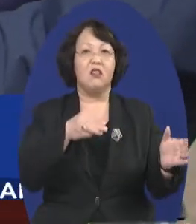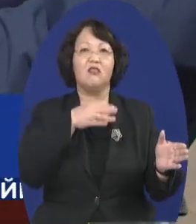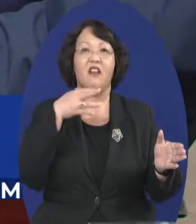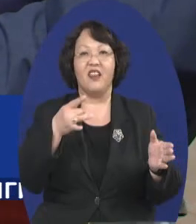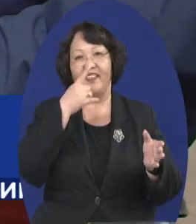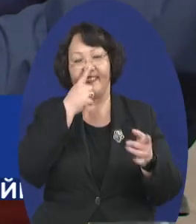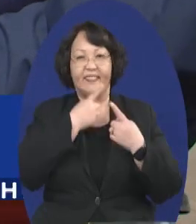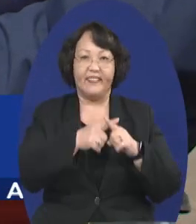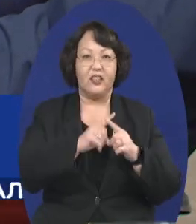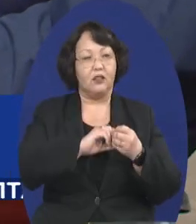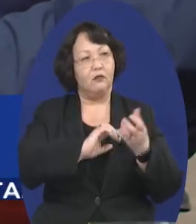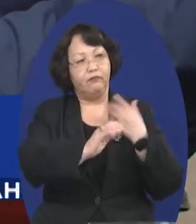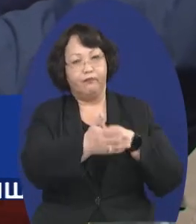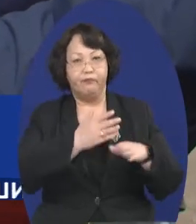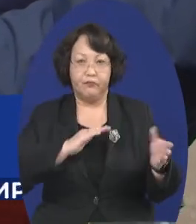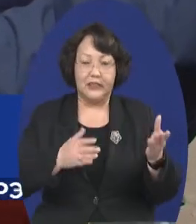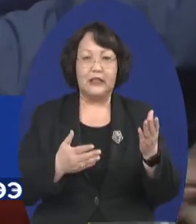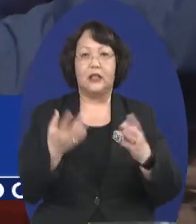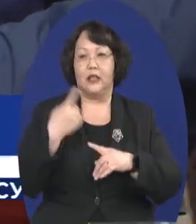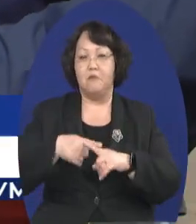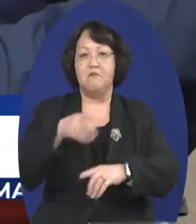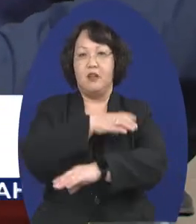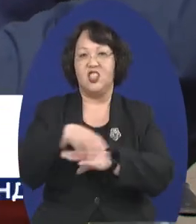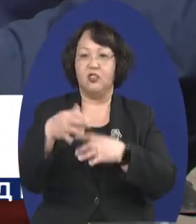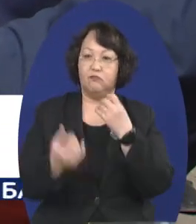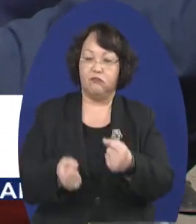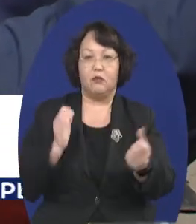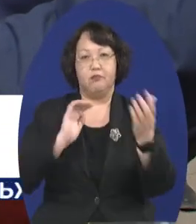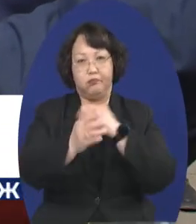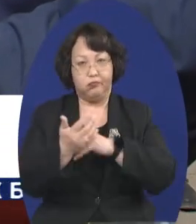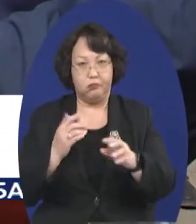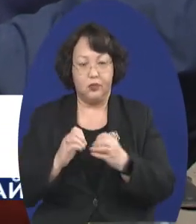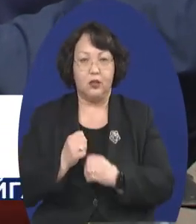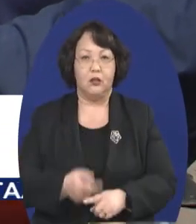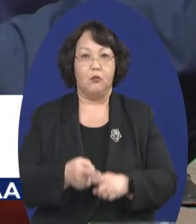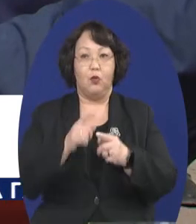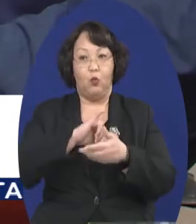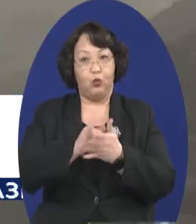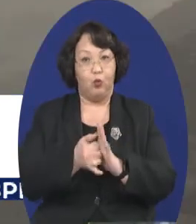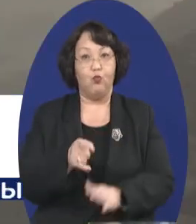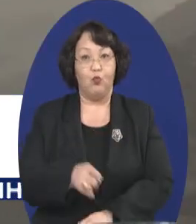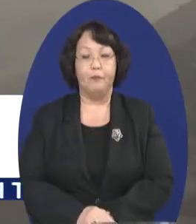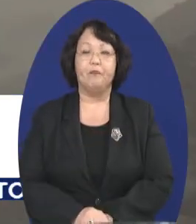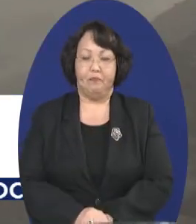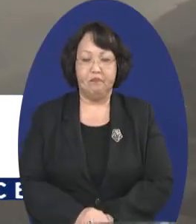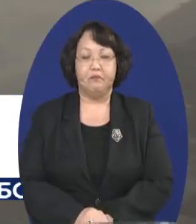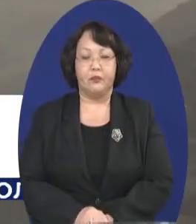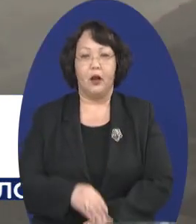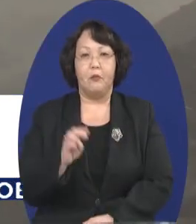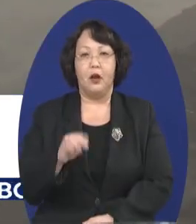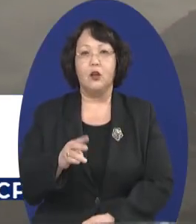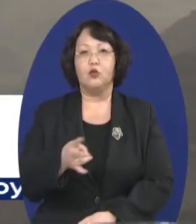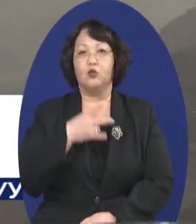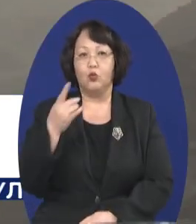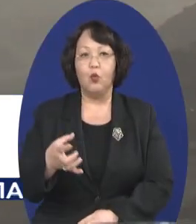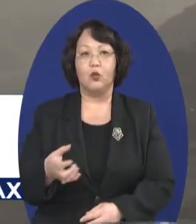байгуулъя. Уламжлалт байдлаар автээврийнхээ гац ийгч нэмэгдүүлээ л гэдэг л ийм л агуулгатай бид нар ажил хийж байгаа. Нүүрс тээврийн